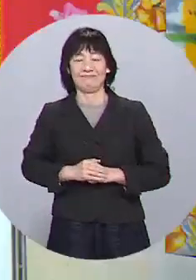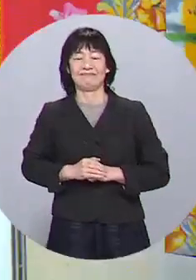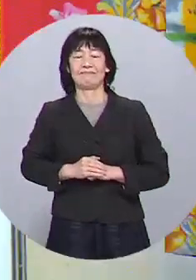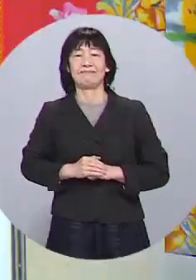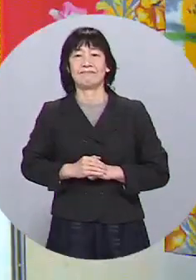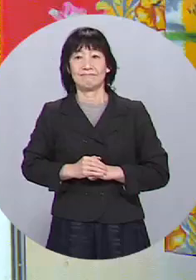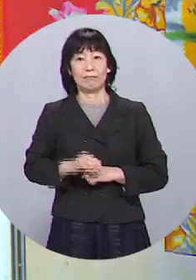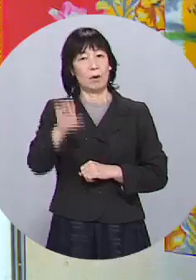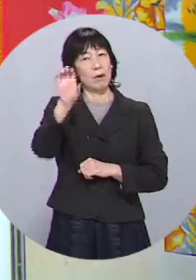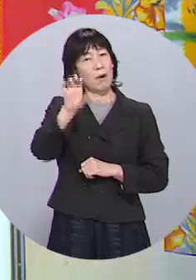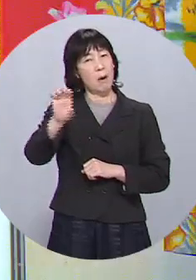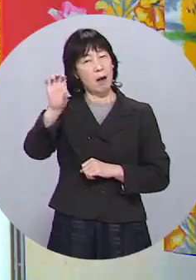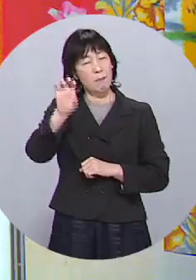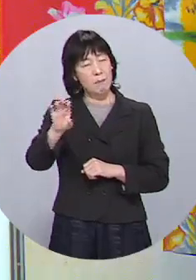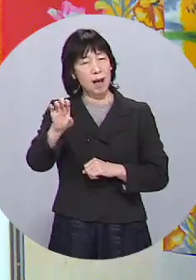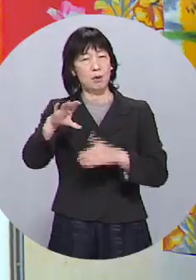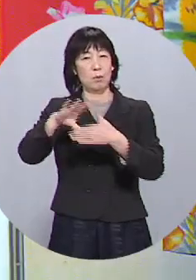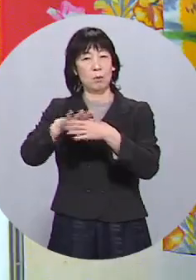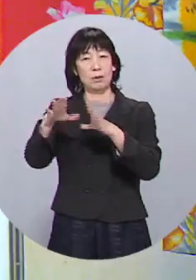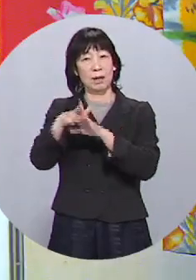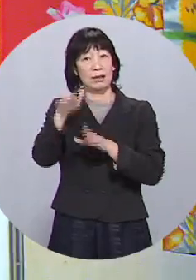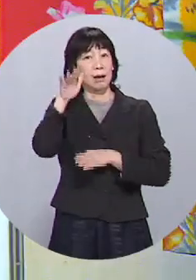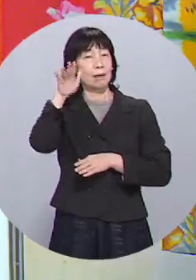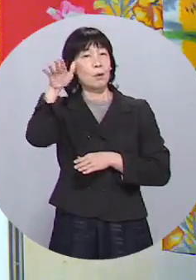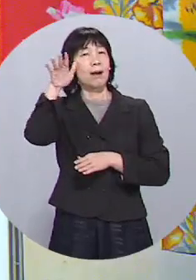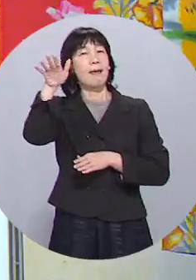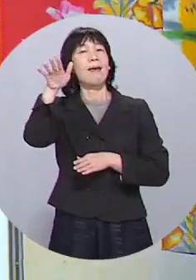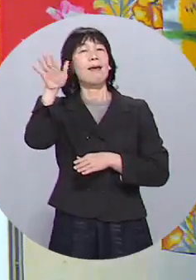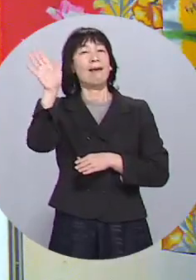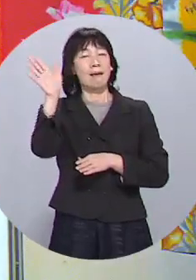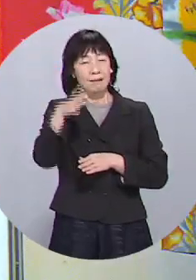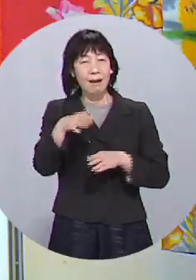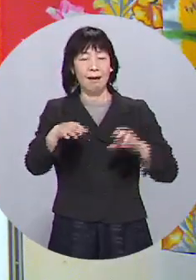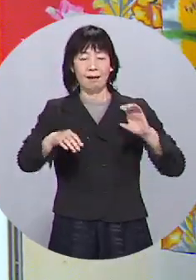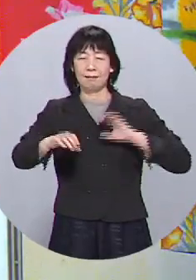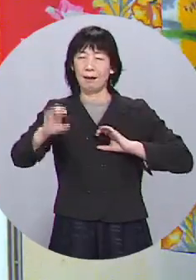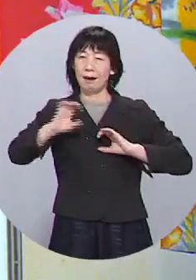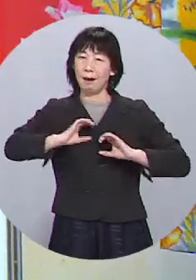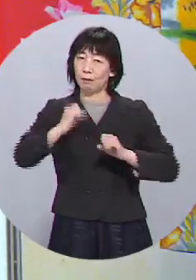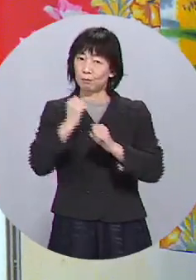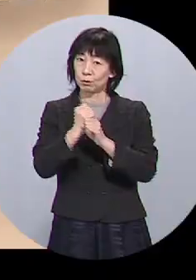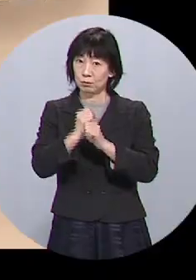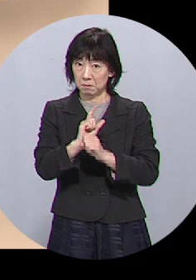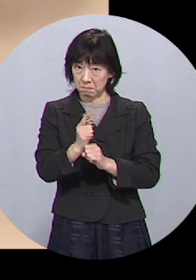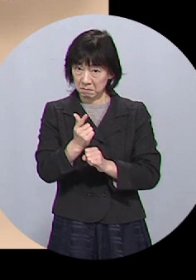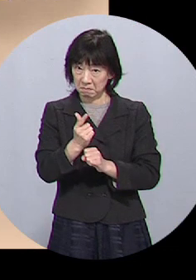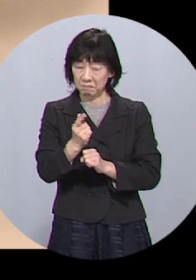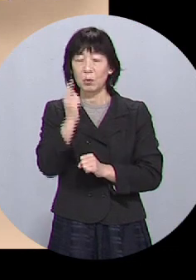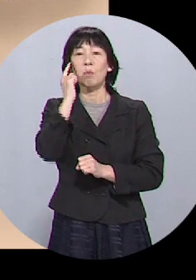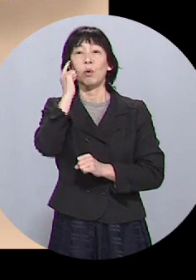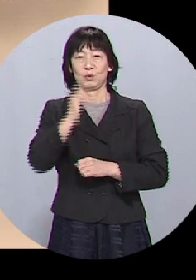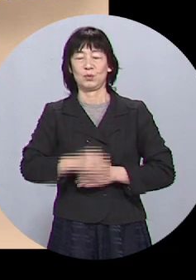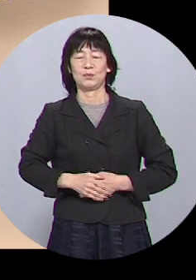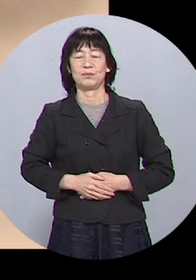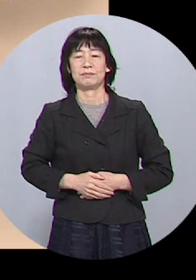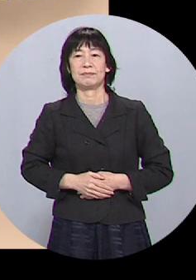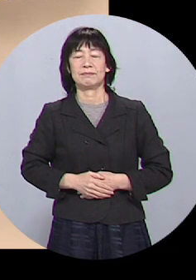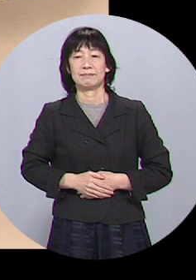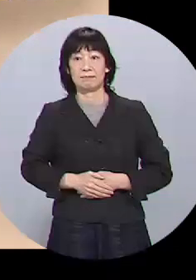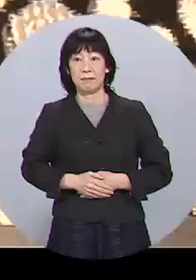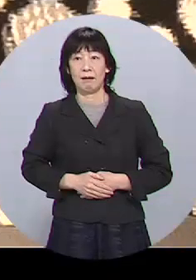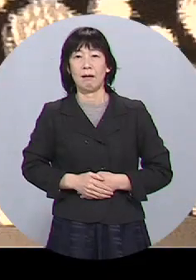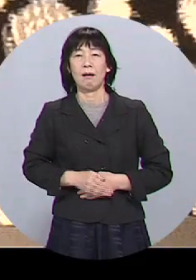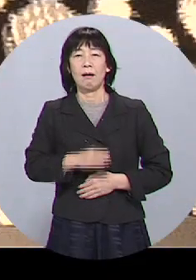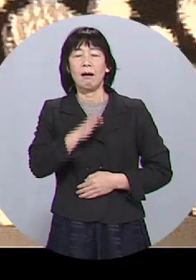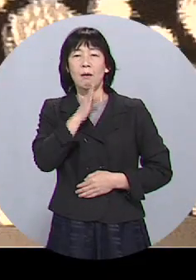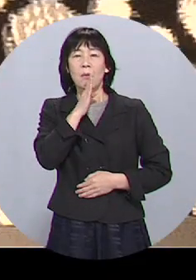う西洋の文化への憧れとか、そういったものがあったのではないかという指摘も一時あります。 わあ、これ